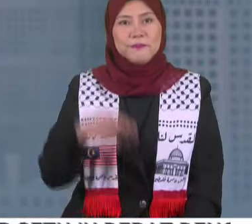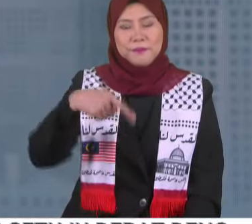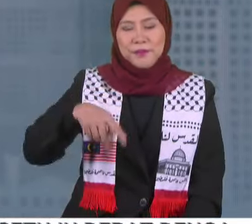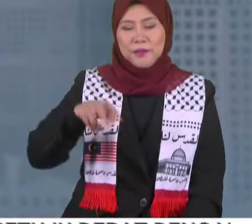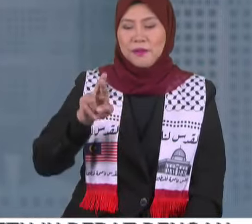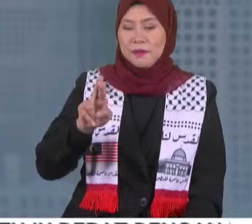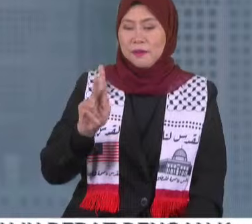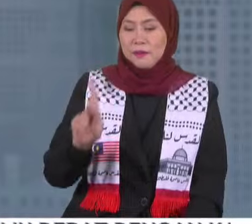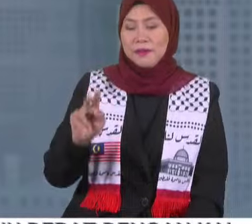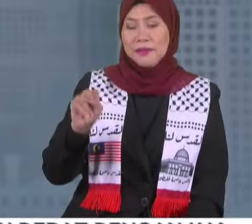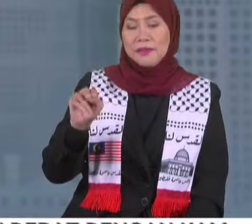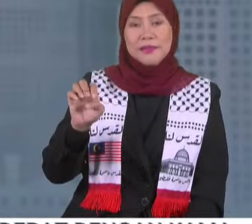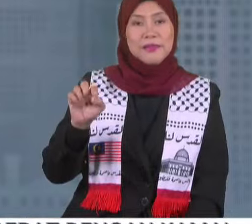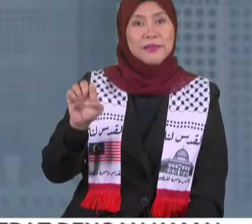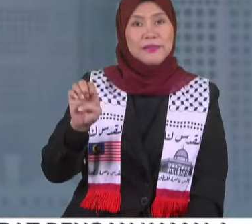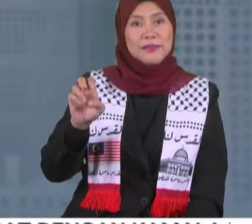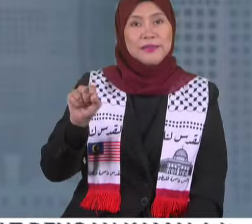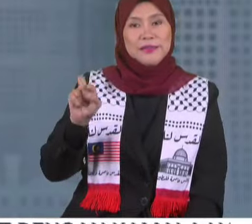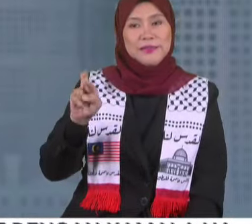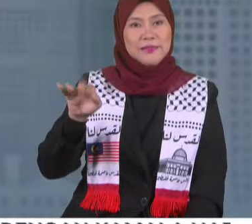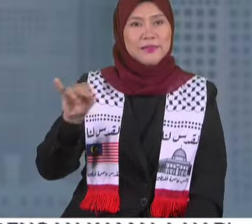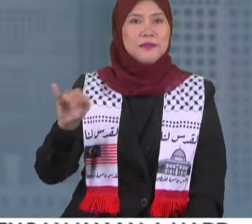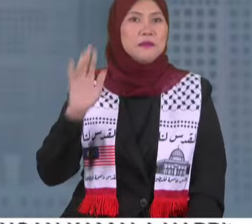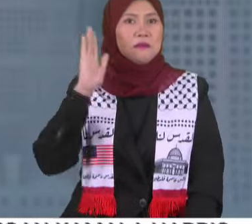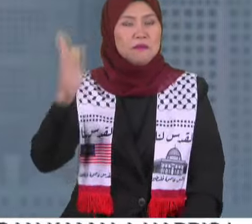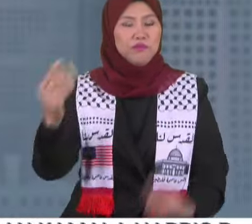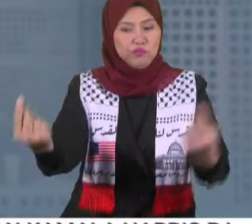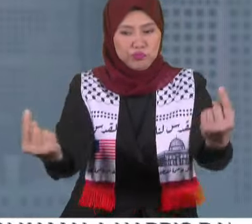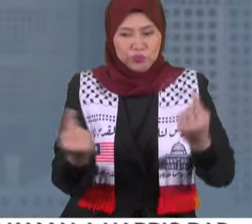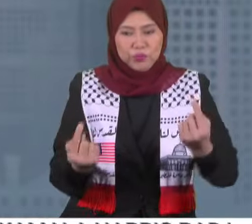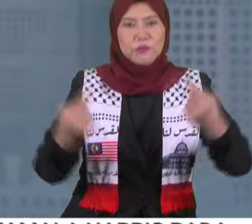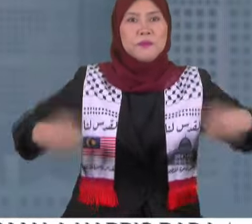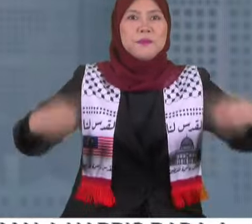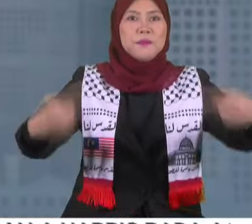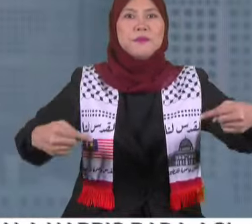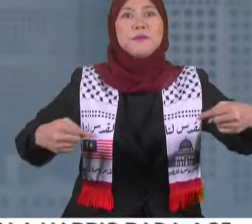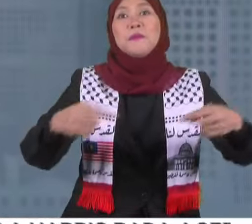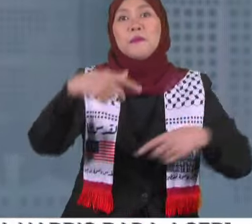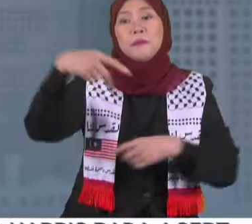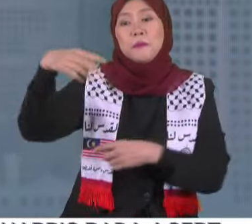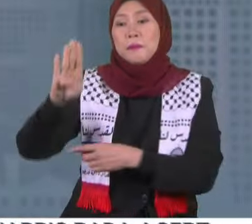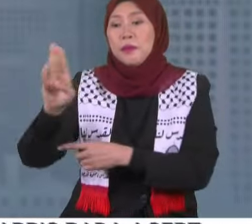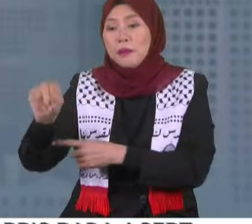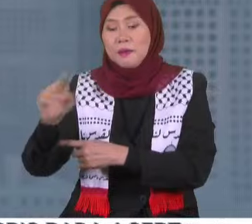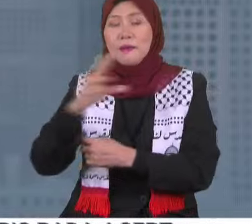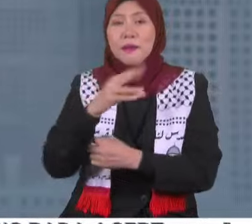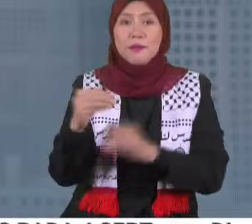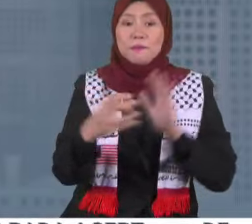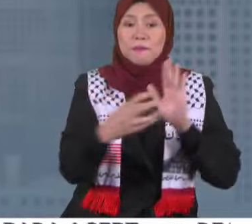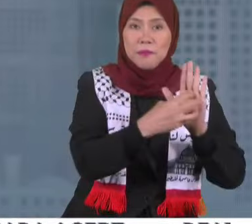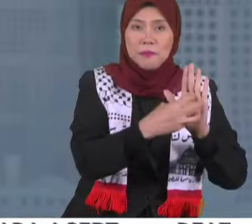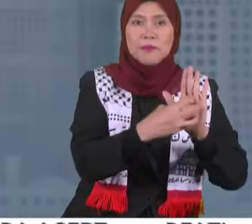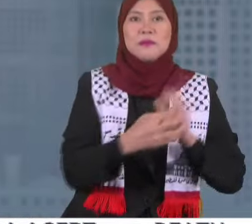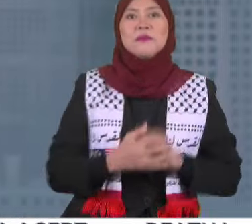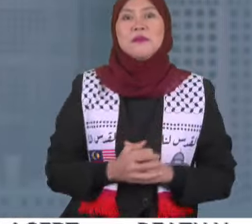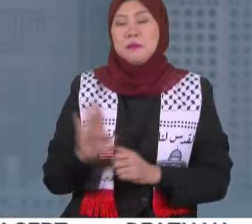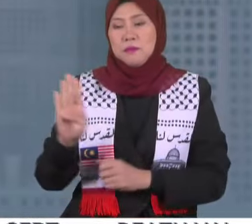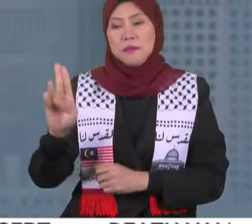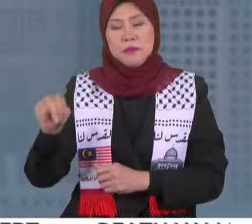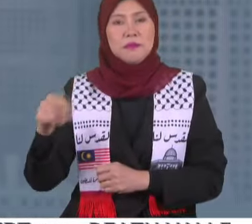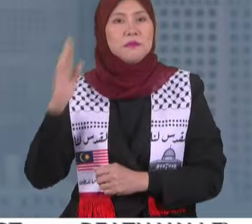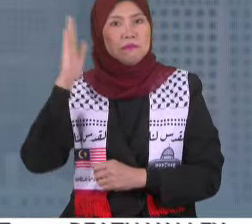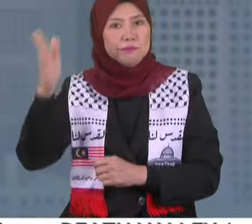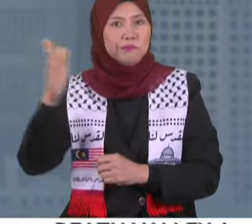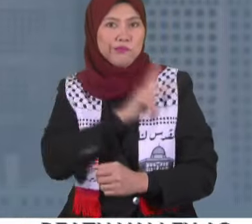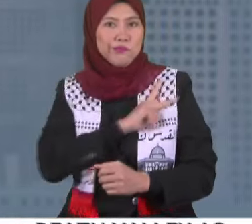PRK Nenggiri menyaksikan pertemuan satu lawan satu antara Barisan Nasional BN dan PAS. BN